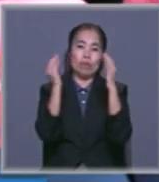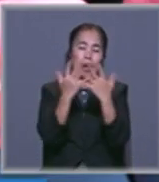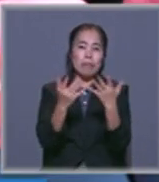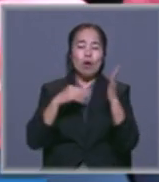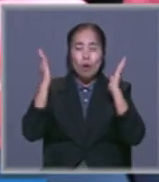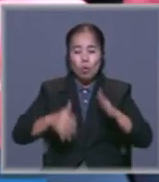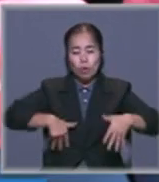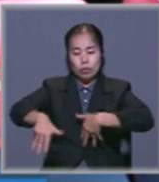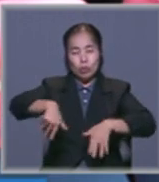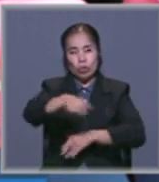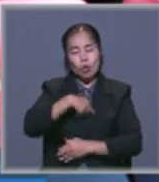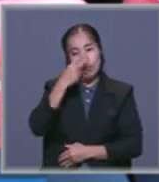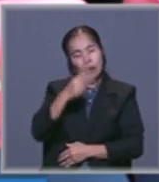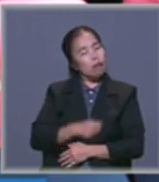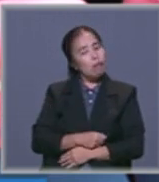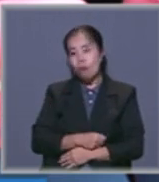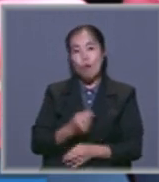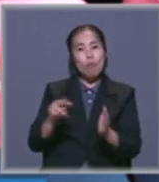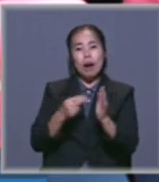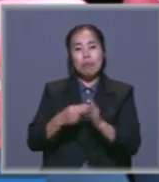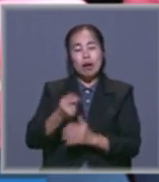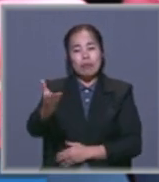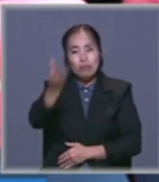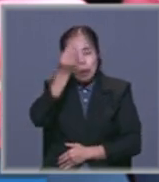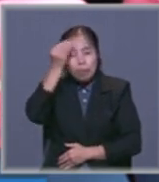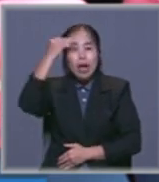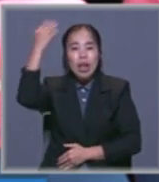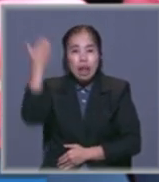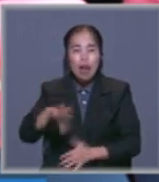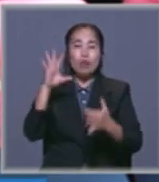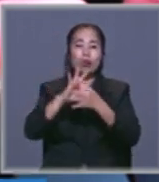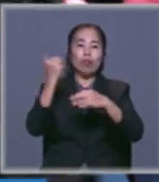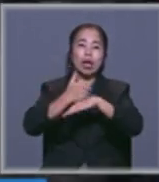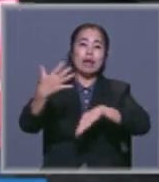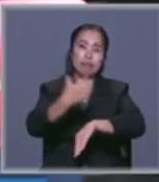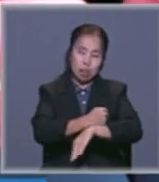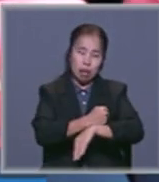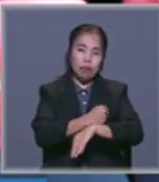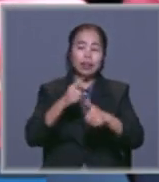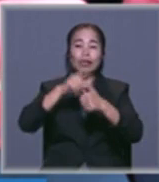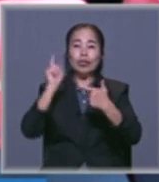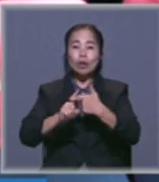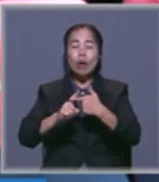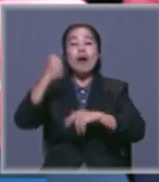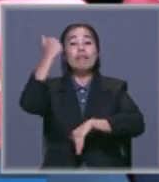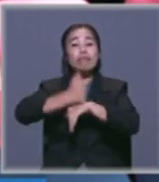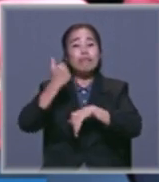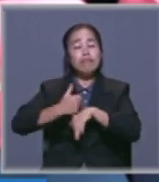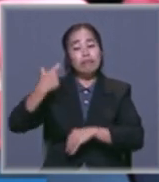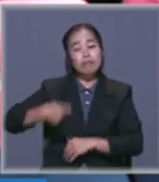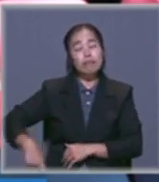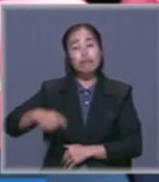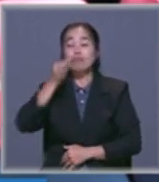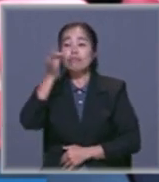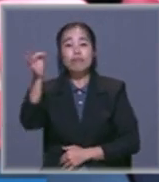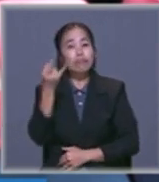ประเมินไปเองคนเข้าใจไปเองจากการรับรู้เหตุการณ์ต่างๆทางการเมืองนะครับเรื่องของคุณแลมโบอัยการจะอธิบายอย่างไรก็ตามต